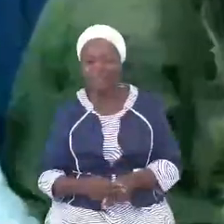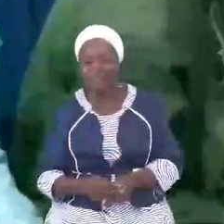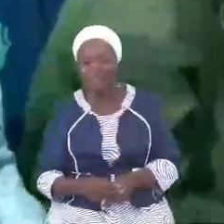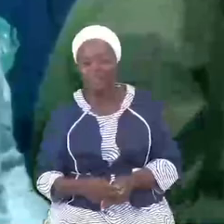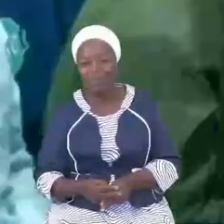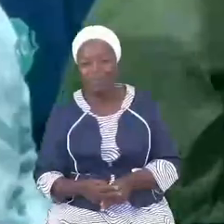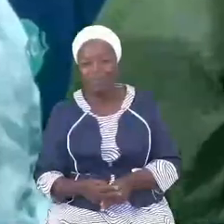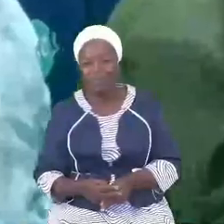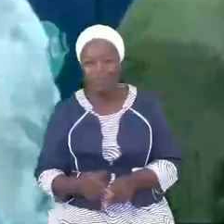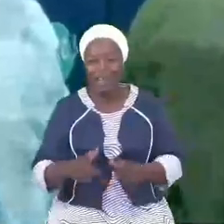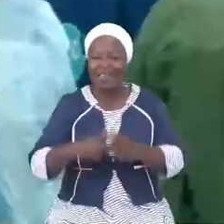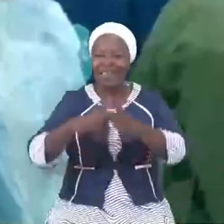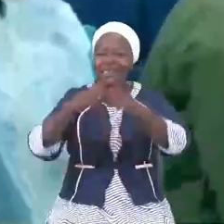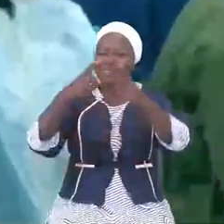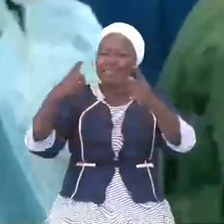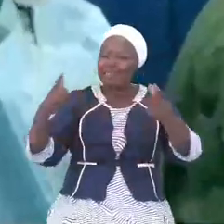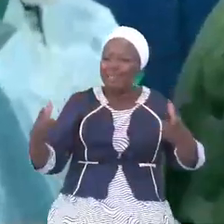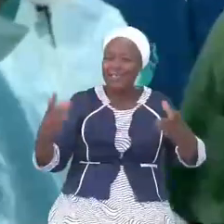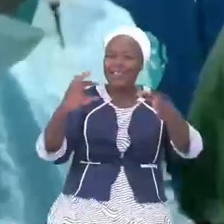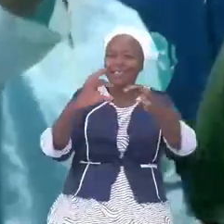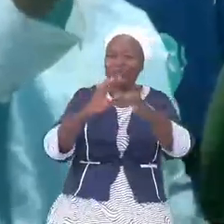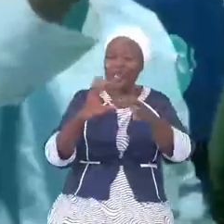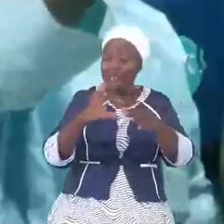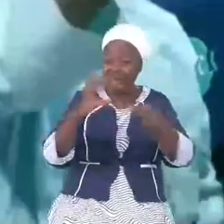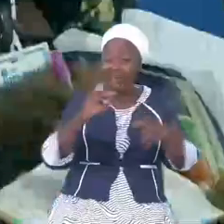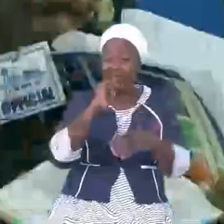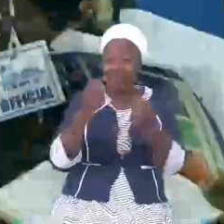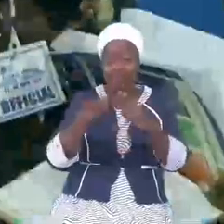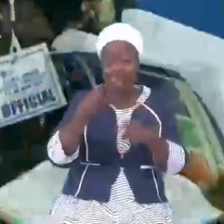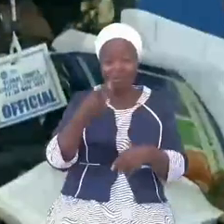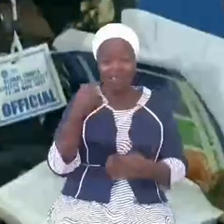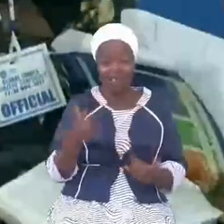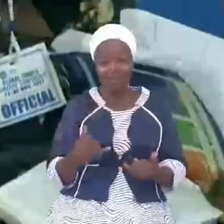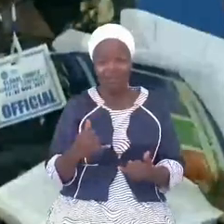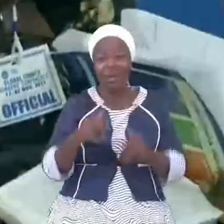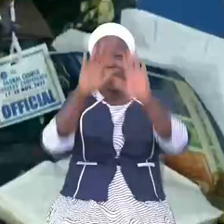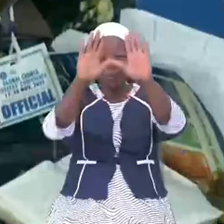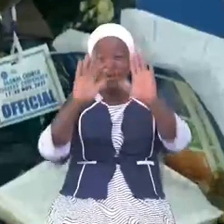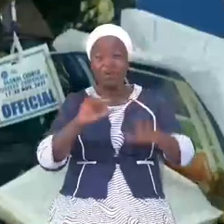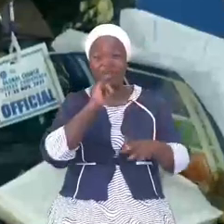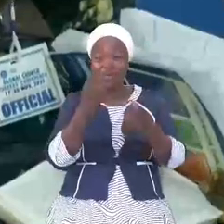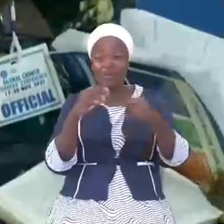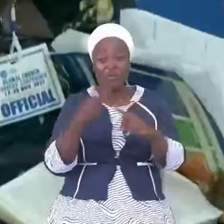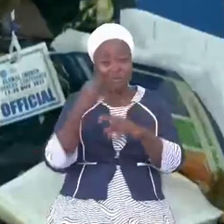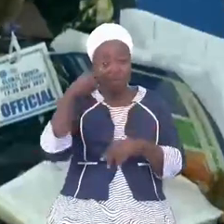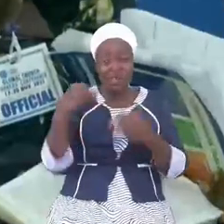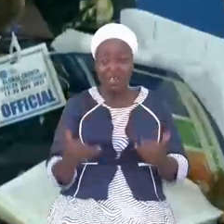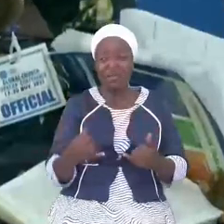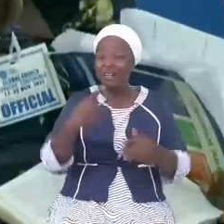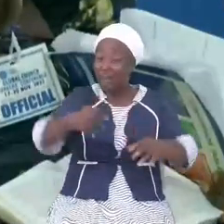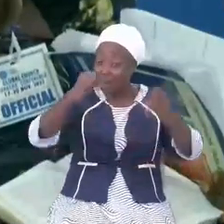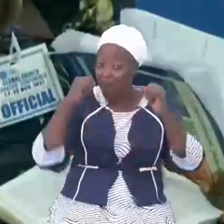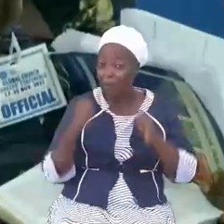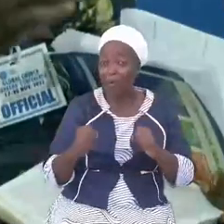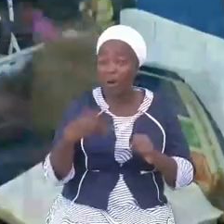La libération spectaculaire, la libération vient pour toi maintenant. Les miracles viennent pour toi maintenant. La puissance du Dieu